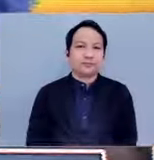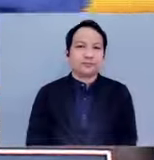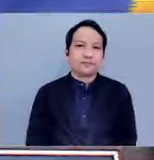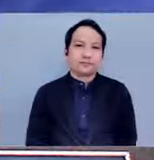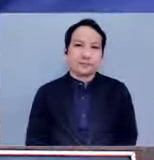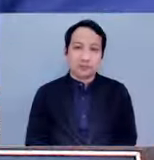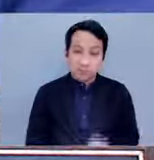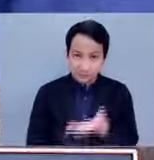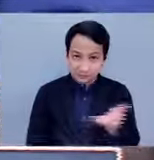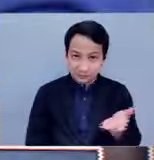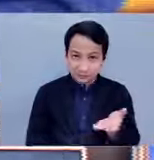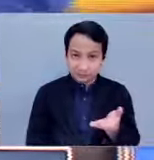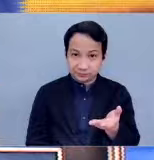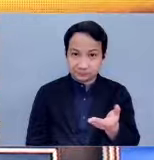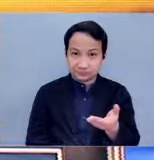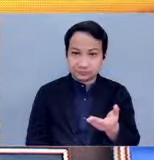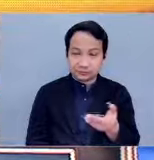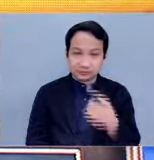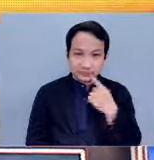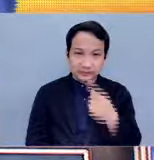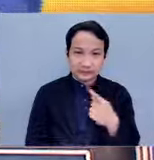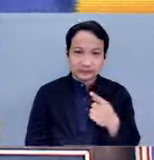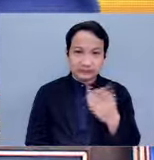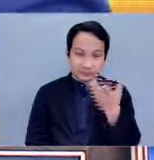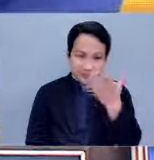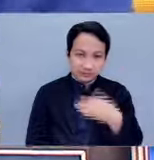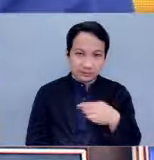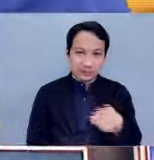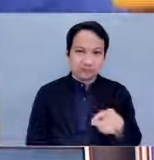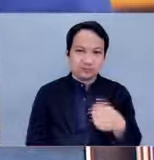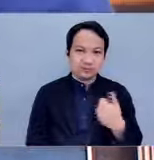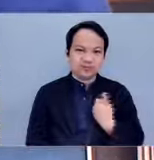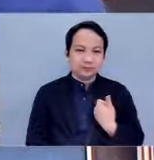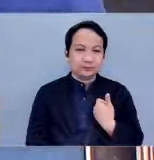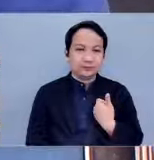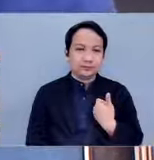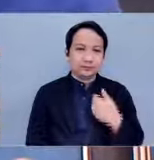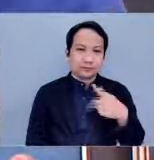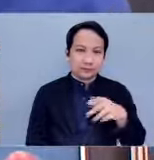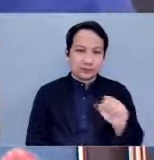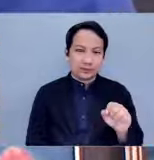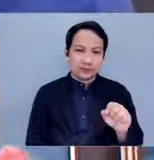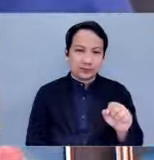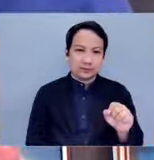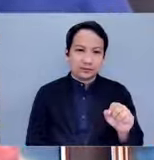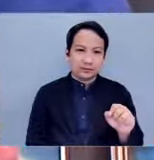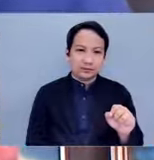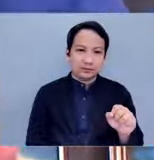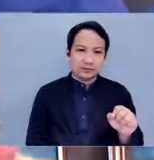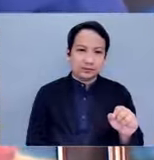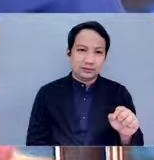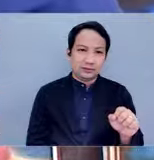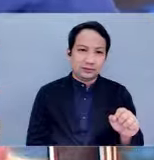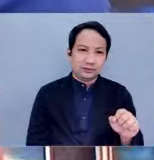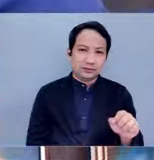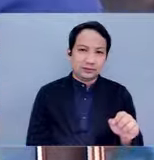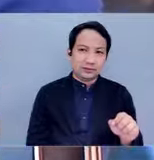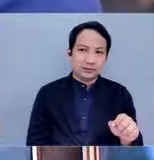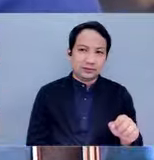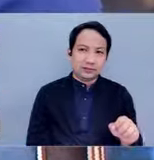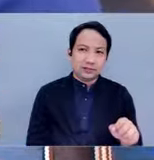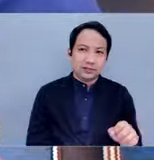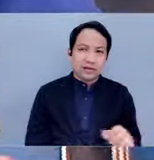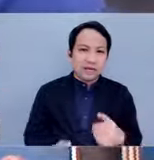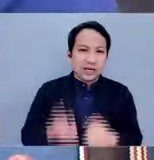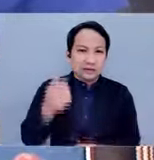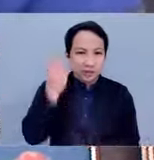gusto ko rin ng portrait. Nag-audition. At gusto ko rin ng, ano, ng portrait. Okay, ito. Okay. Ito naman manalo ng grand prize. Para naman